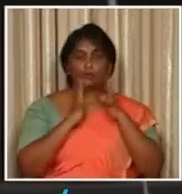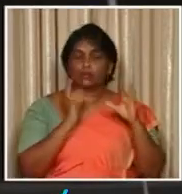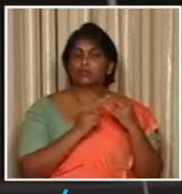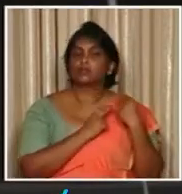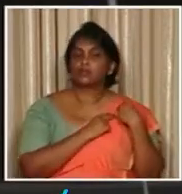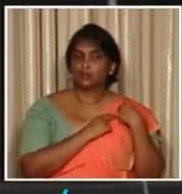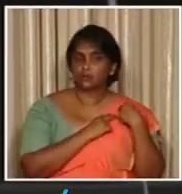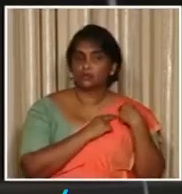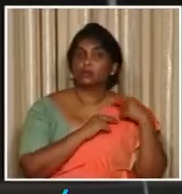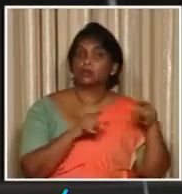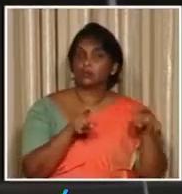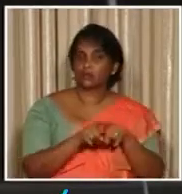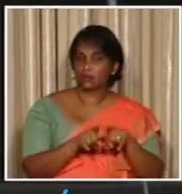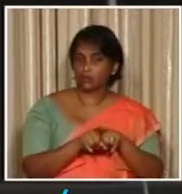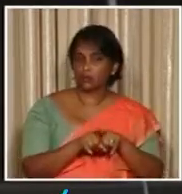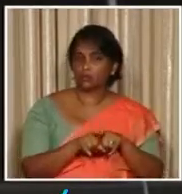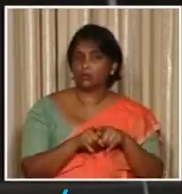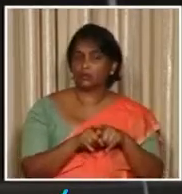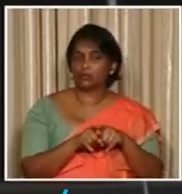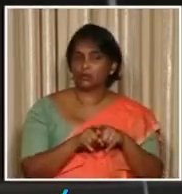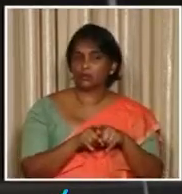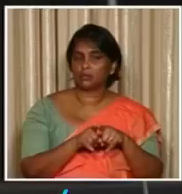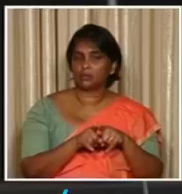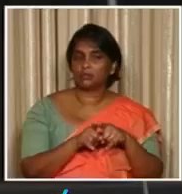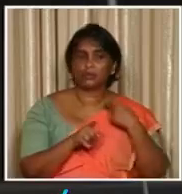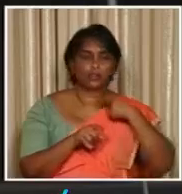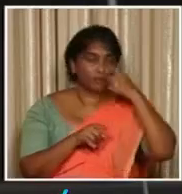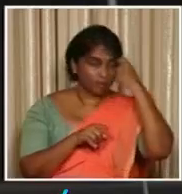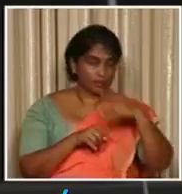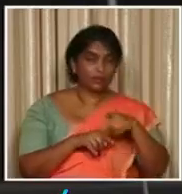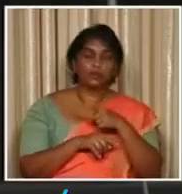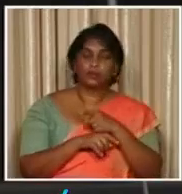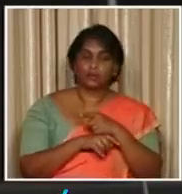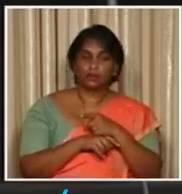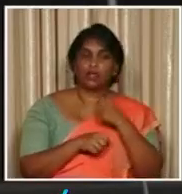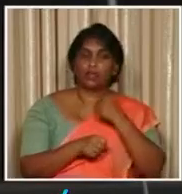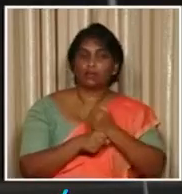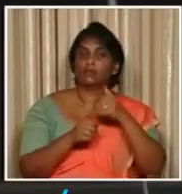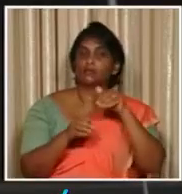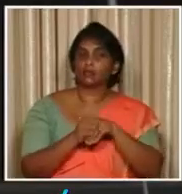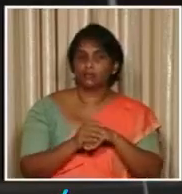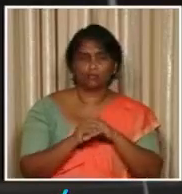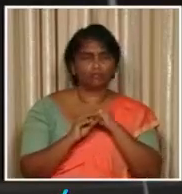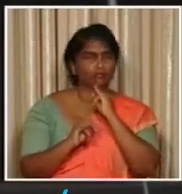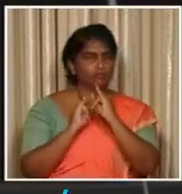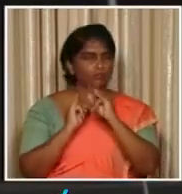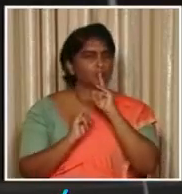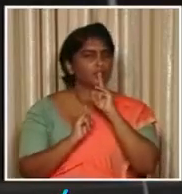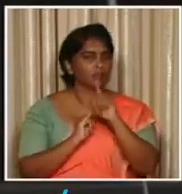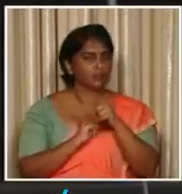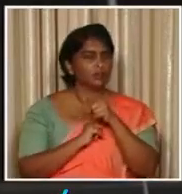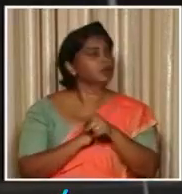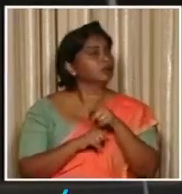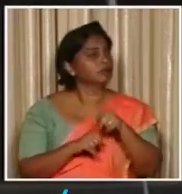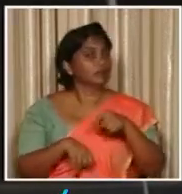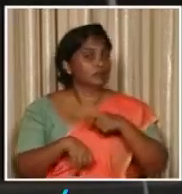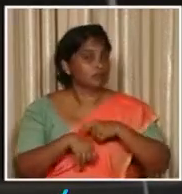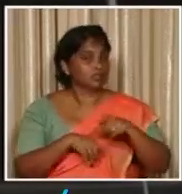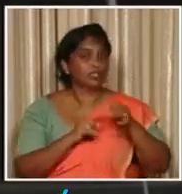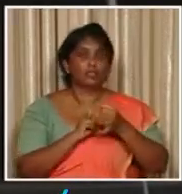වක්කීමක් තියෙනවා. ඒ වගේම අපි දැක්කා මේ ආණ්ඩු පක්ෂයෙන් චෝදනා කරලා තියෙනවා මේ